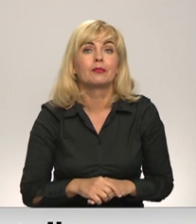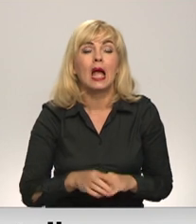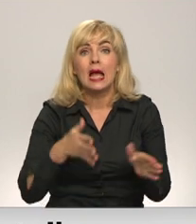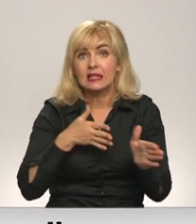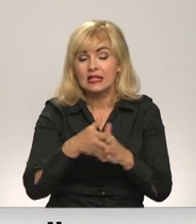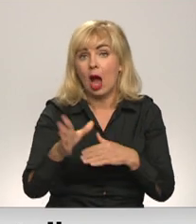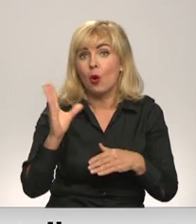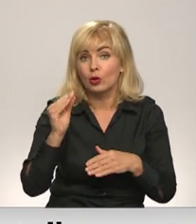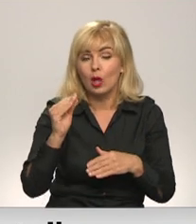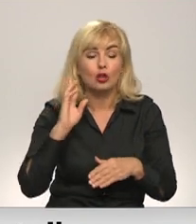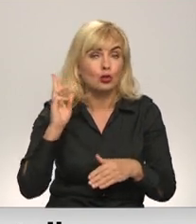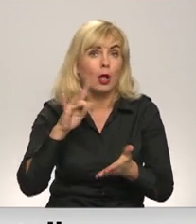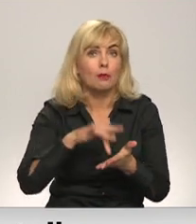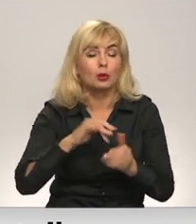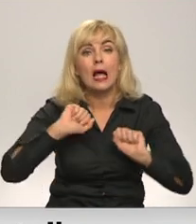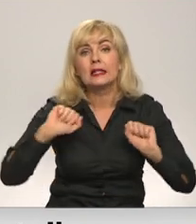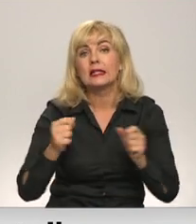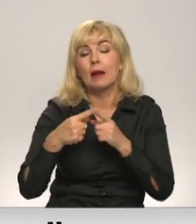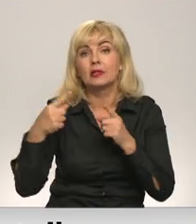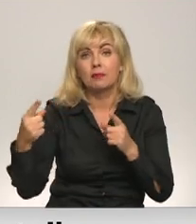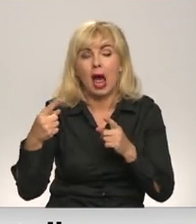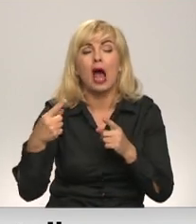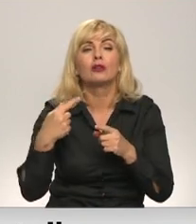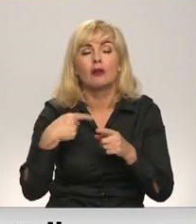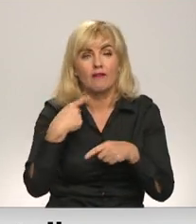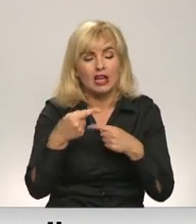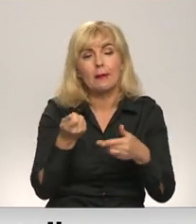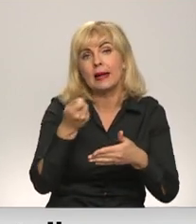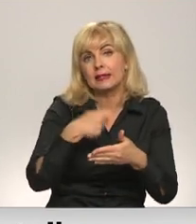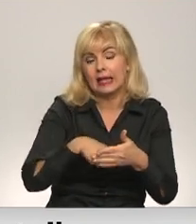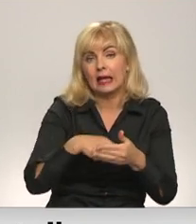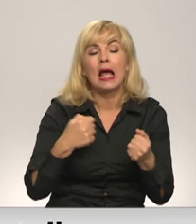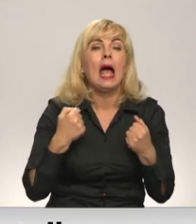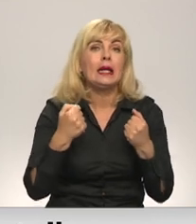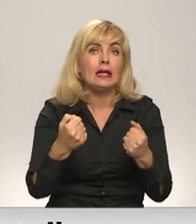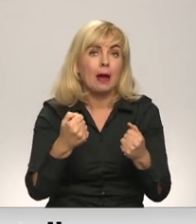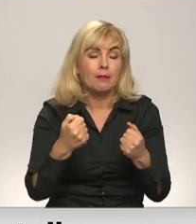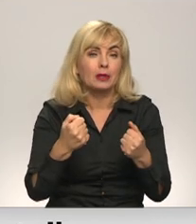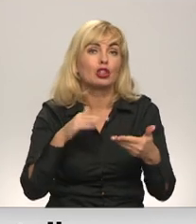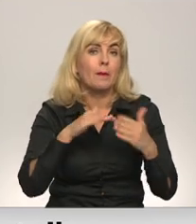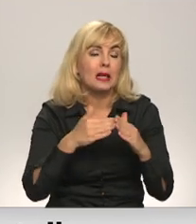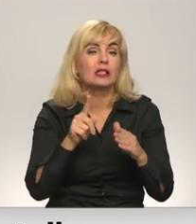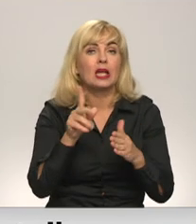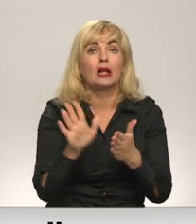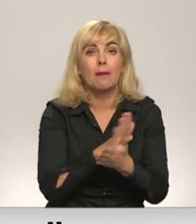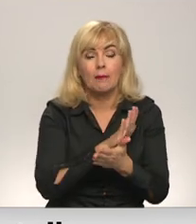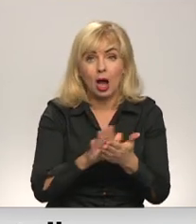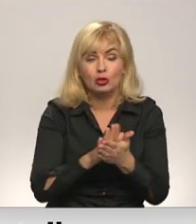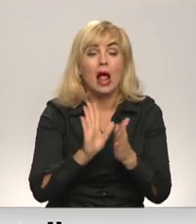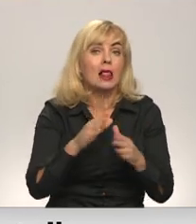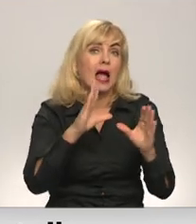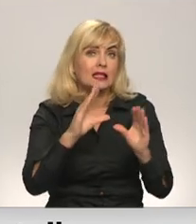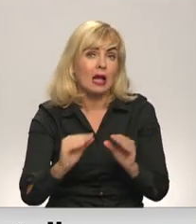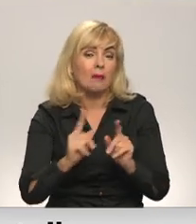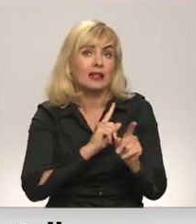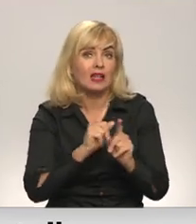Caurlaižu punkti Jūrmalās ziemas sezonā jau vēsturiski ir slēgti un iebraukšana kurort pilsētā ir bezmaksas. Lai samazinātu transporta